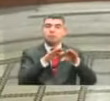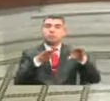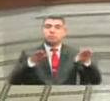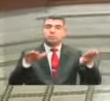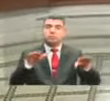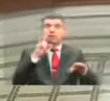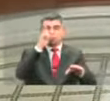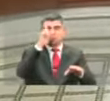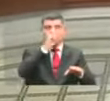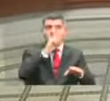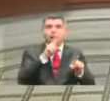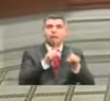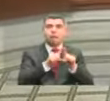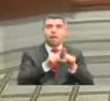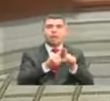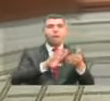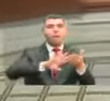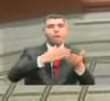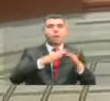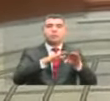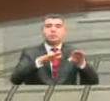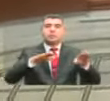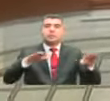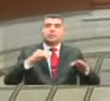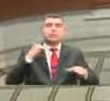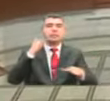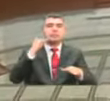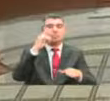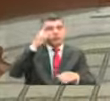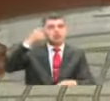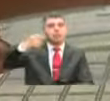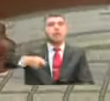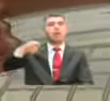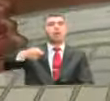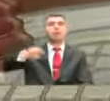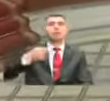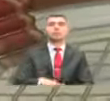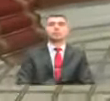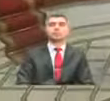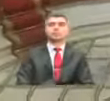مطمئنا رخاء مزدهرا. والسلام عليكم ورحمة الله وبركاته.